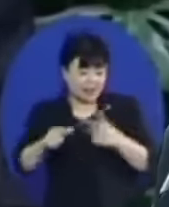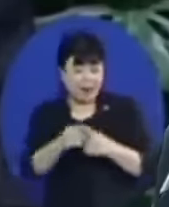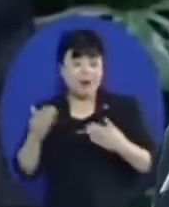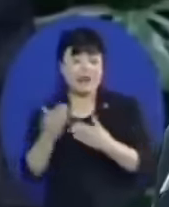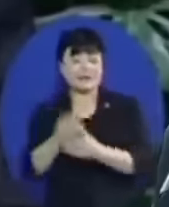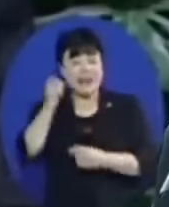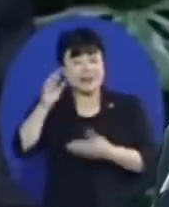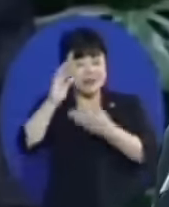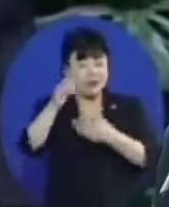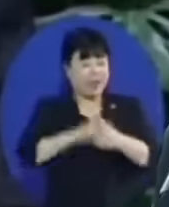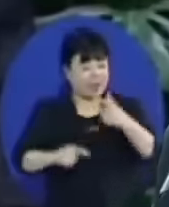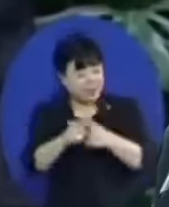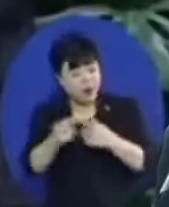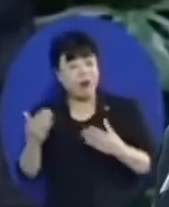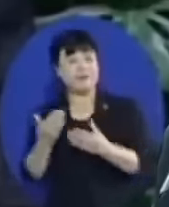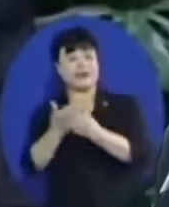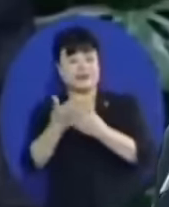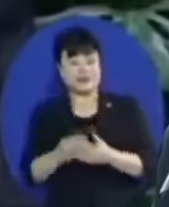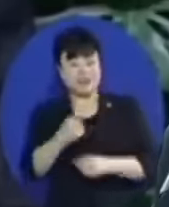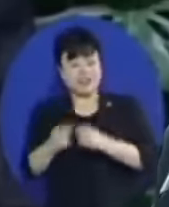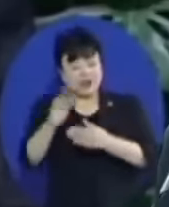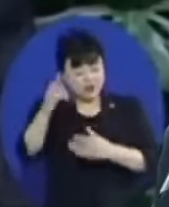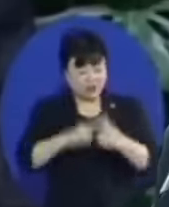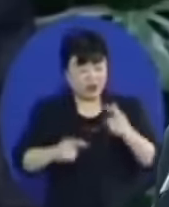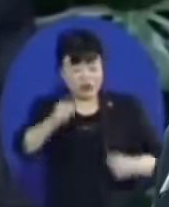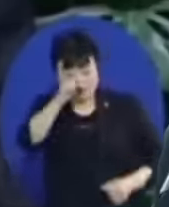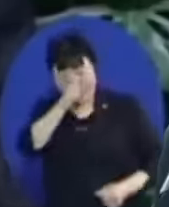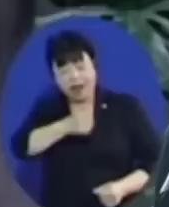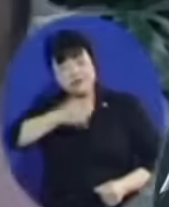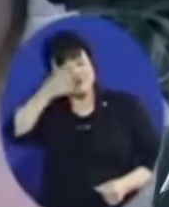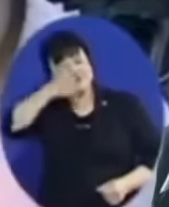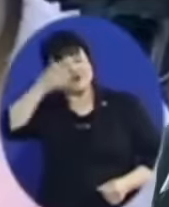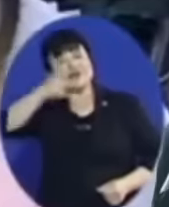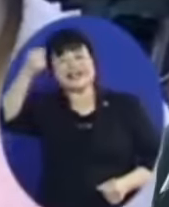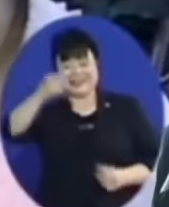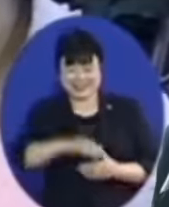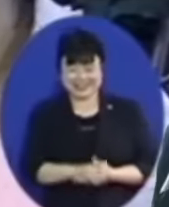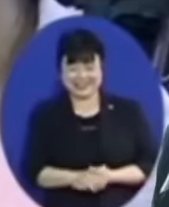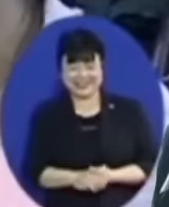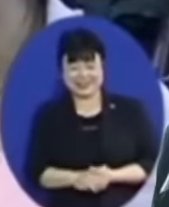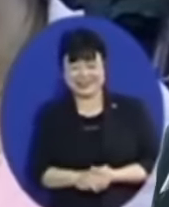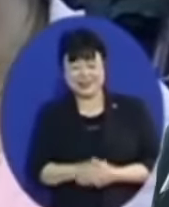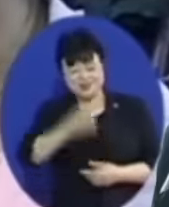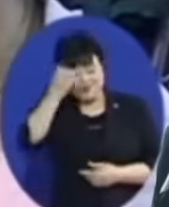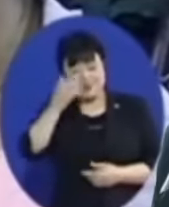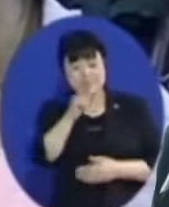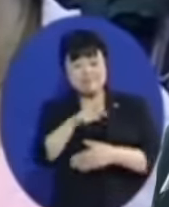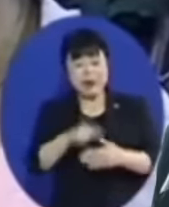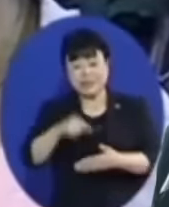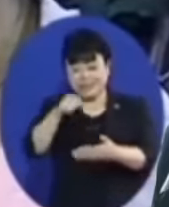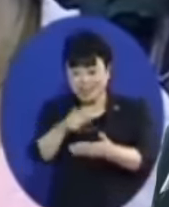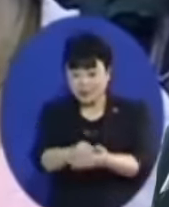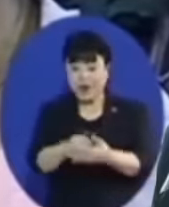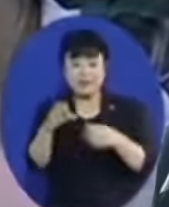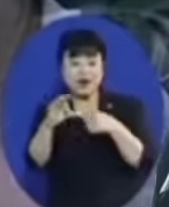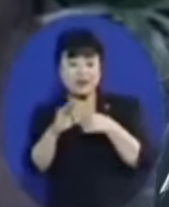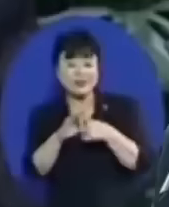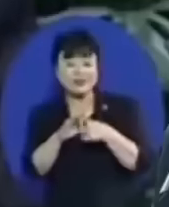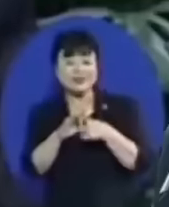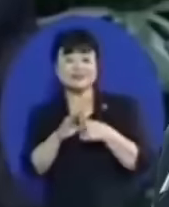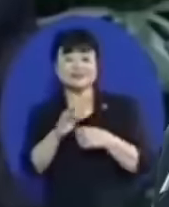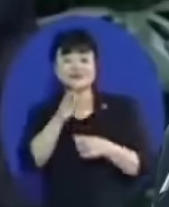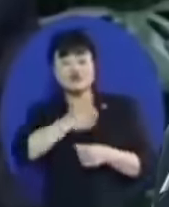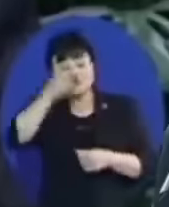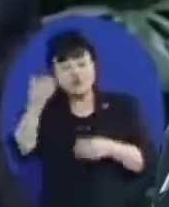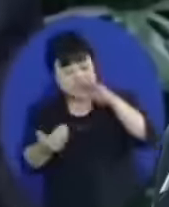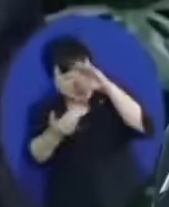다음 달은 금번 달보다 명년은 금년보다 나아지는 꿈을 꾸어야 되는 것입니다. 꿈이 마음을 점령하면 그